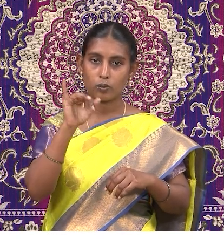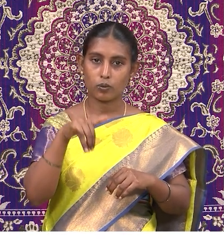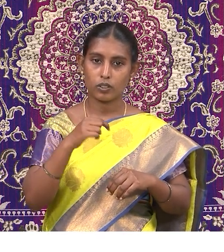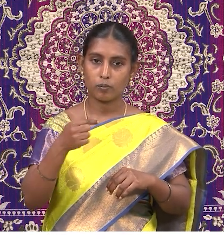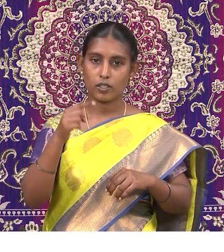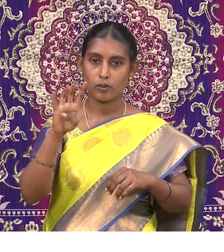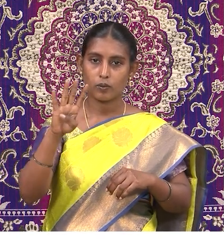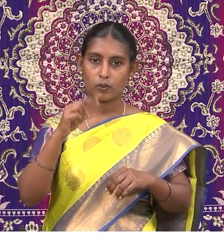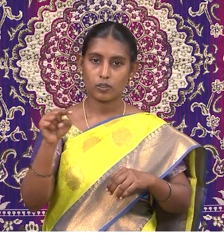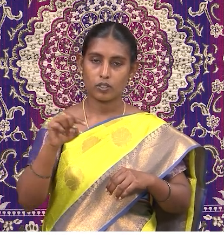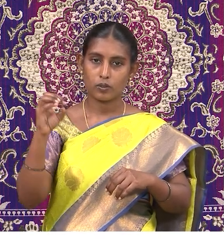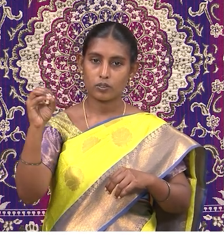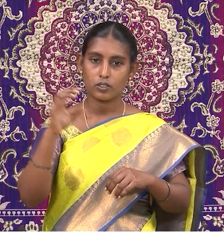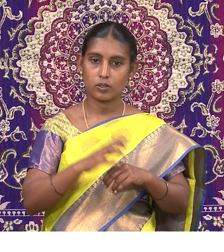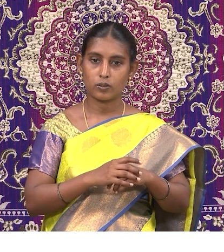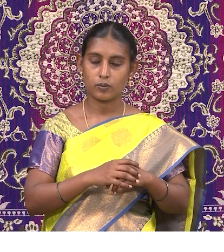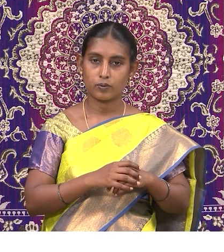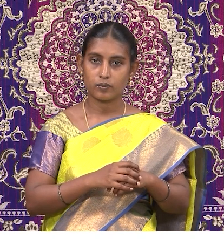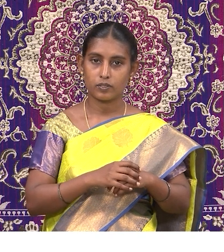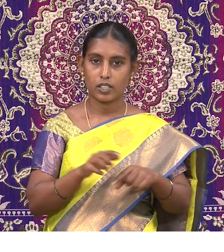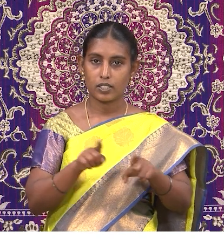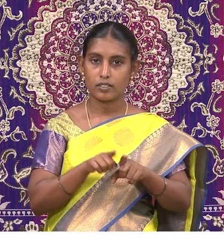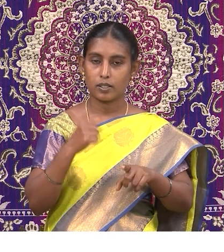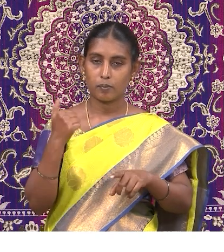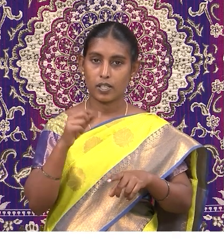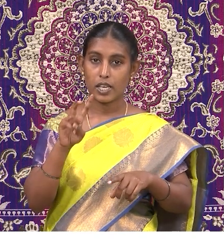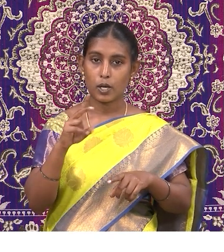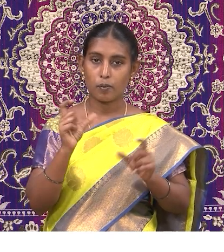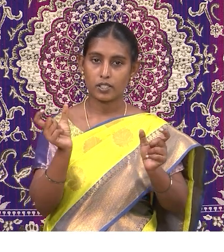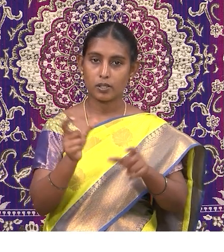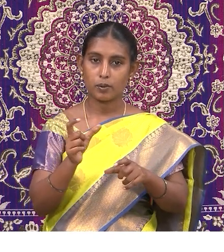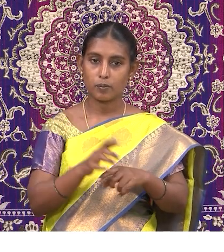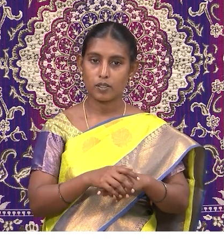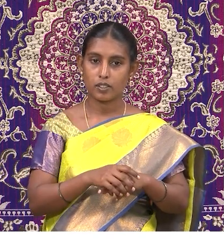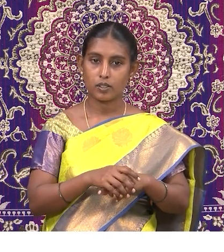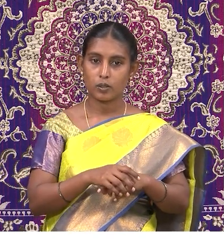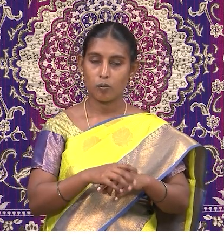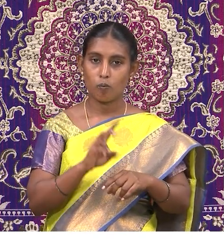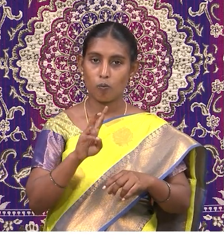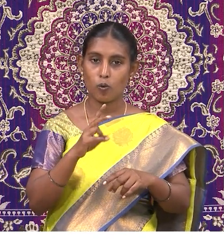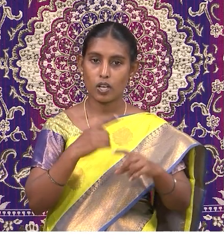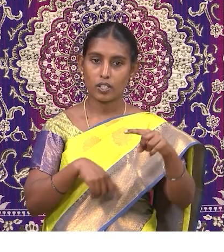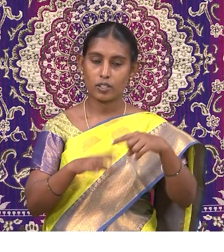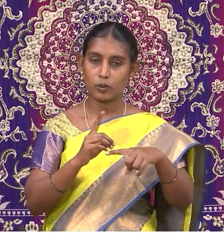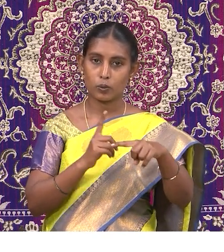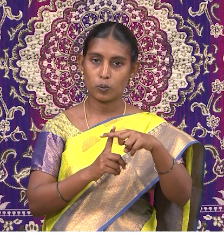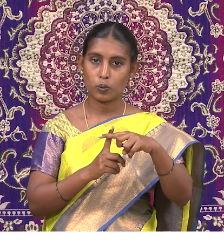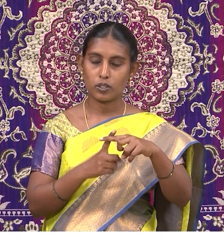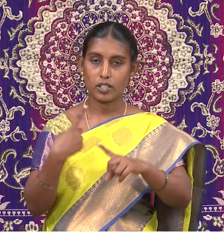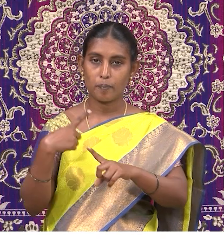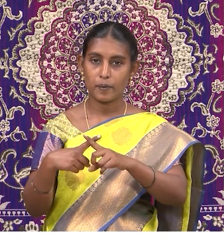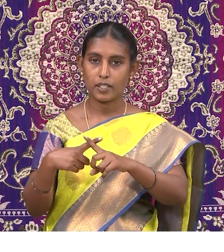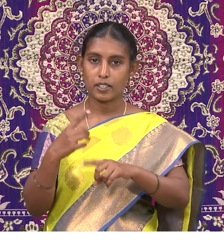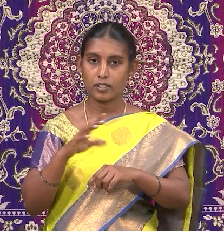ஃபைவ் மைனஸ் ஃபோர் ஈக்குவல் டு பூஜ்ஜியம் என்ற இருவரி சமன்பாட்டின் மூலங்களின் கூடுதல் மற்றும் பெருக்கற்